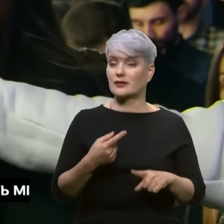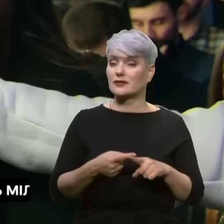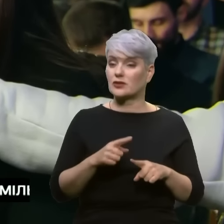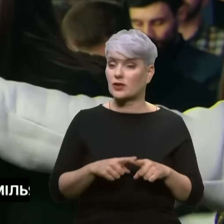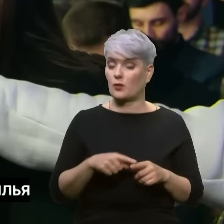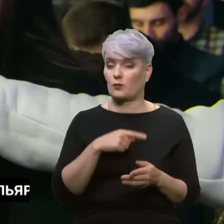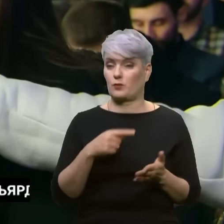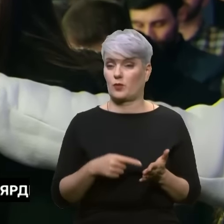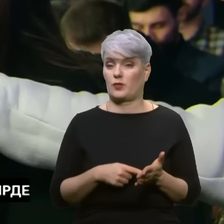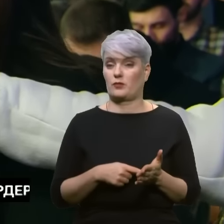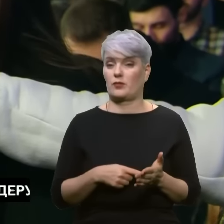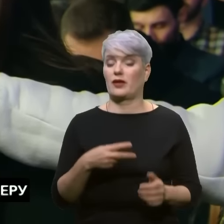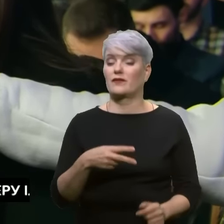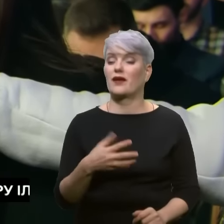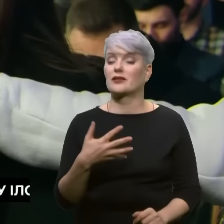І